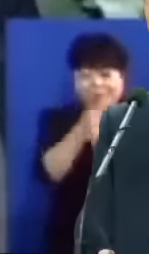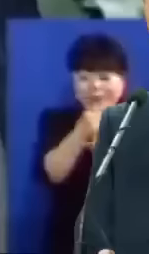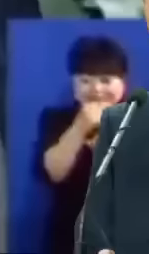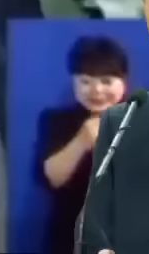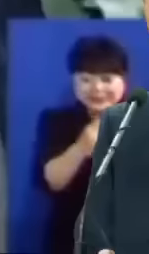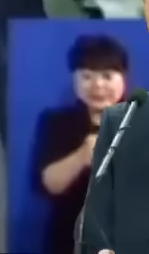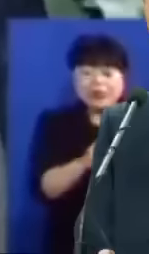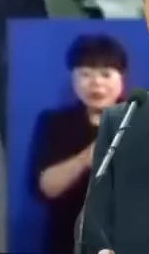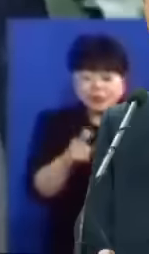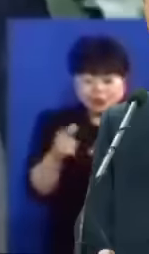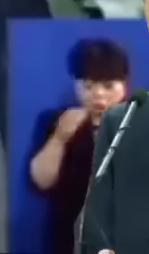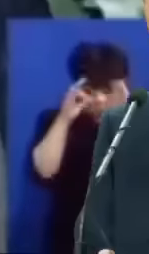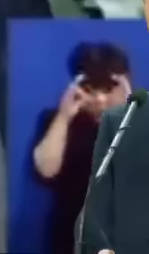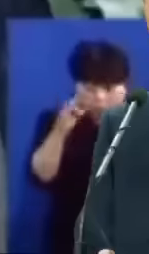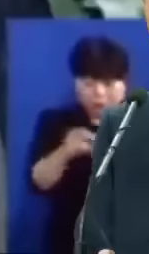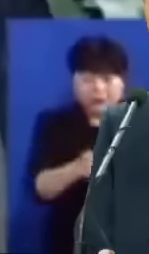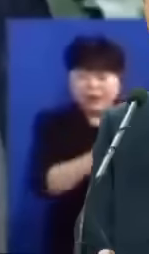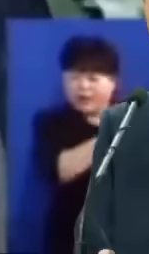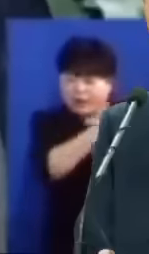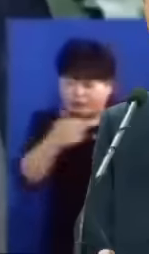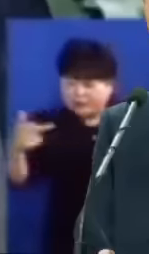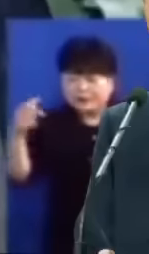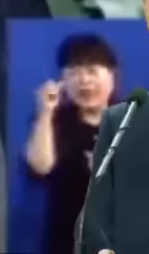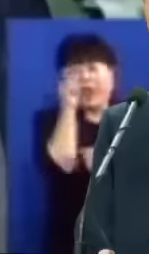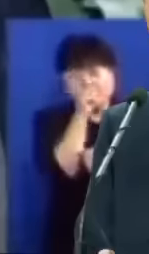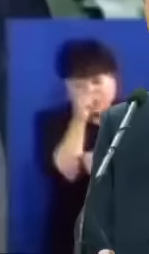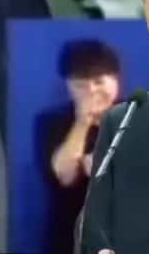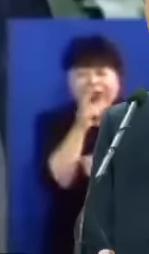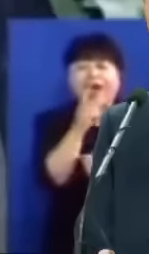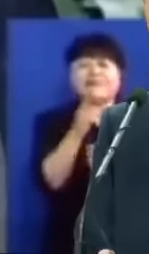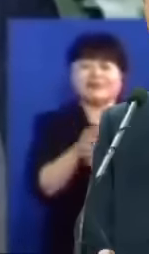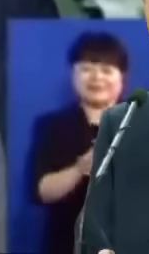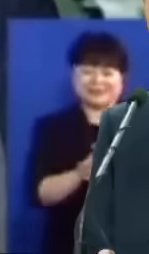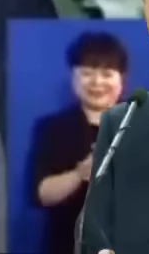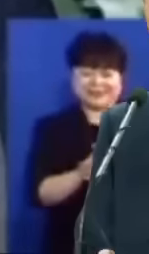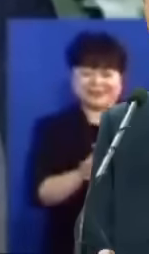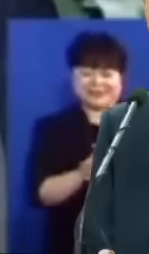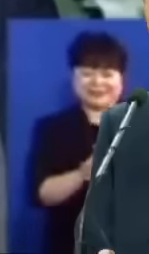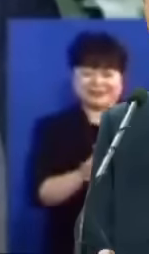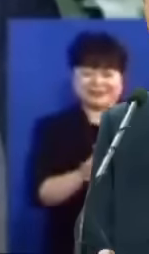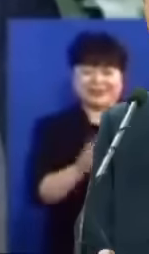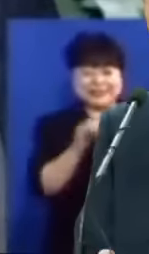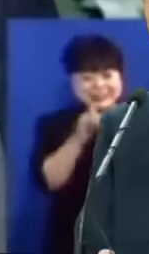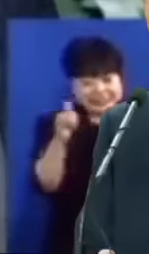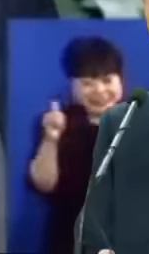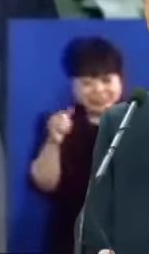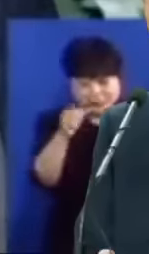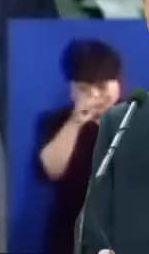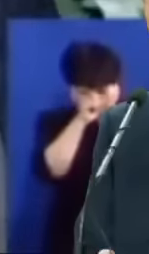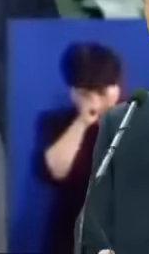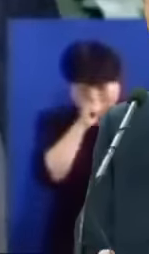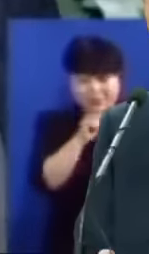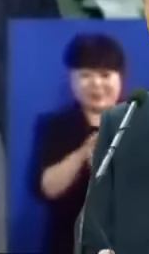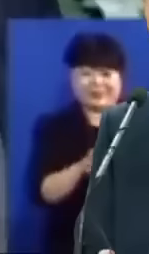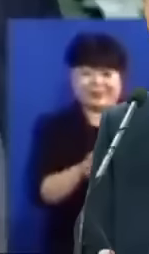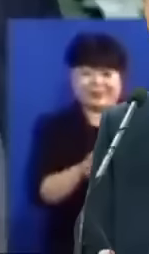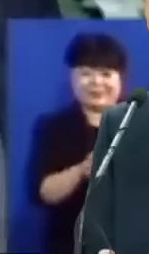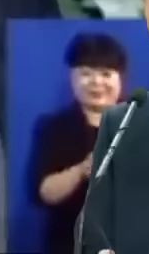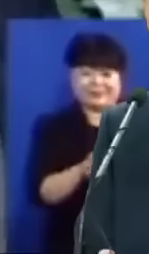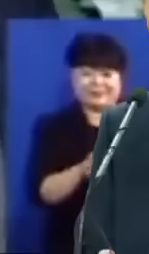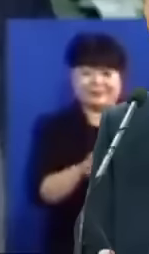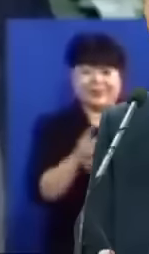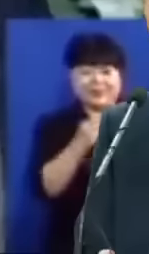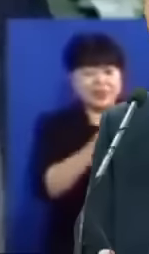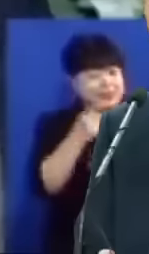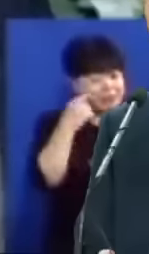지으신 모든 것을 보니 심히 좋았다고 말씀하셨습니다. 여러분 사람들은 좋으면